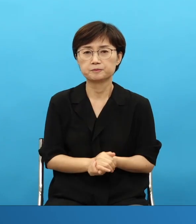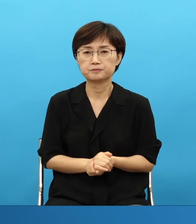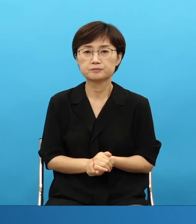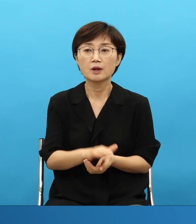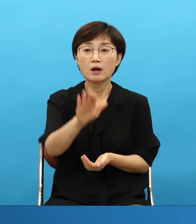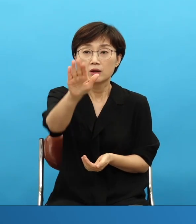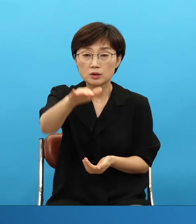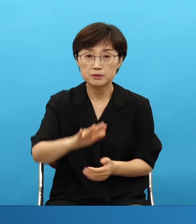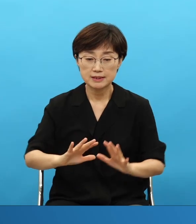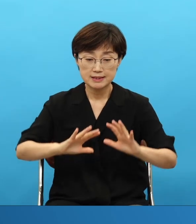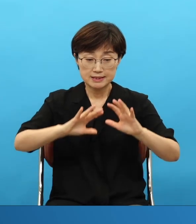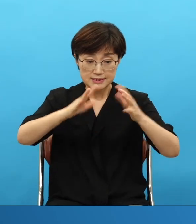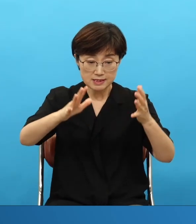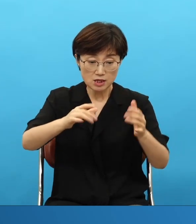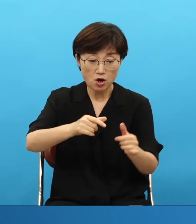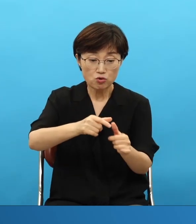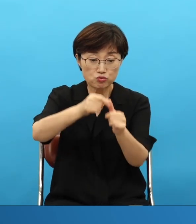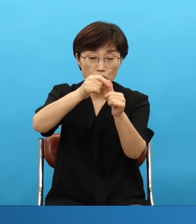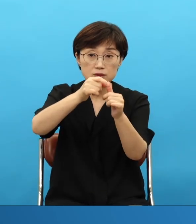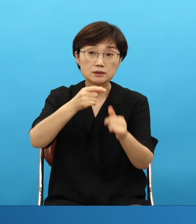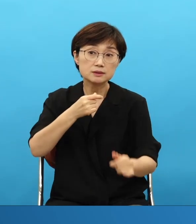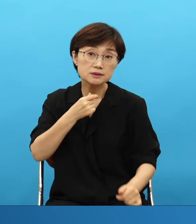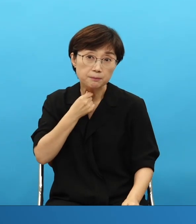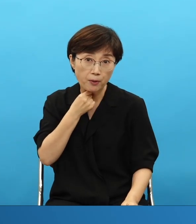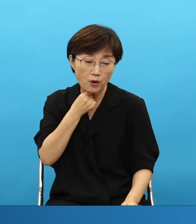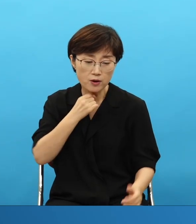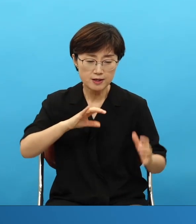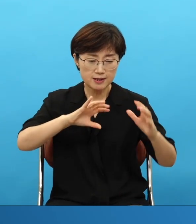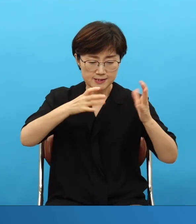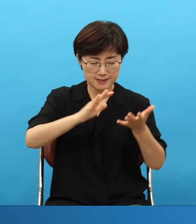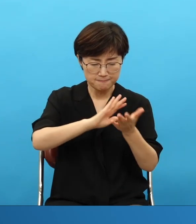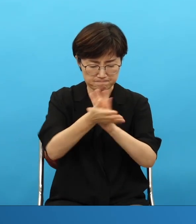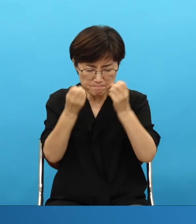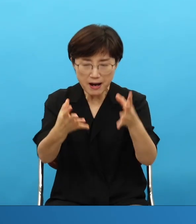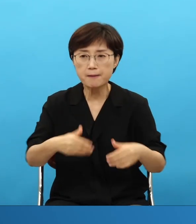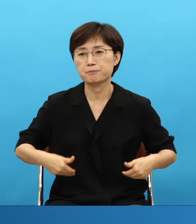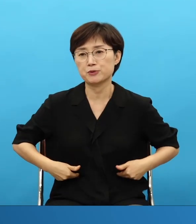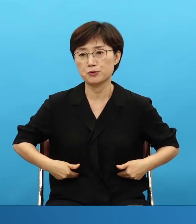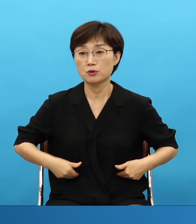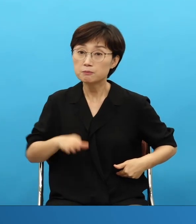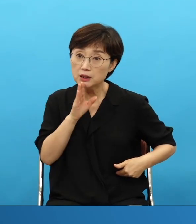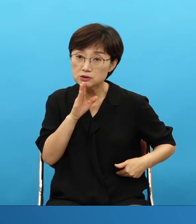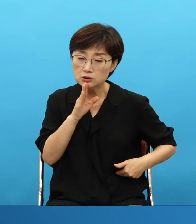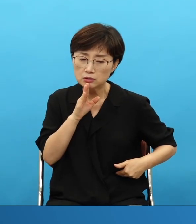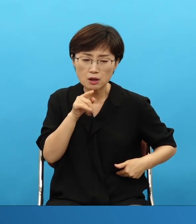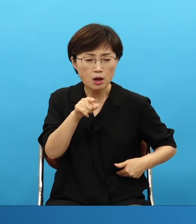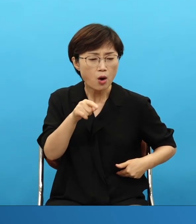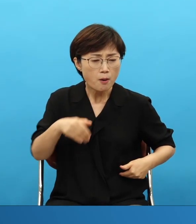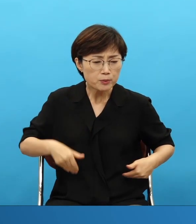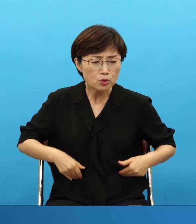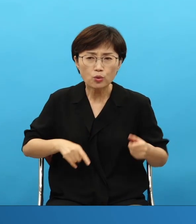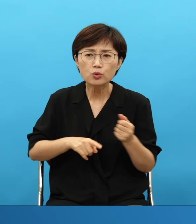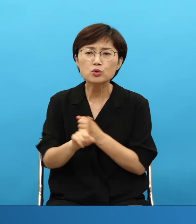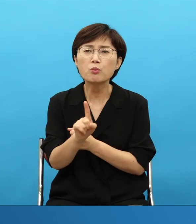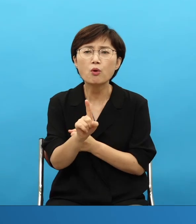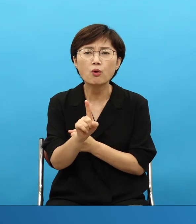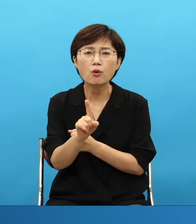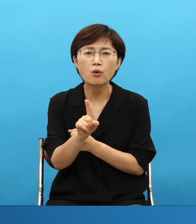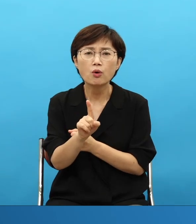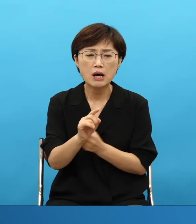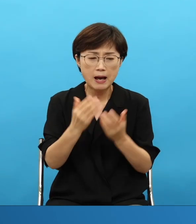세계를 살리는 천지개벽에 대한 이유를 알아야 된단 말이에요. You must know the reason why we must have the recreation to save this world.